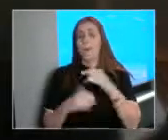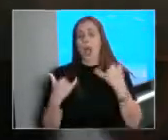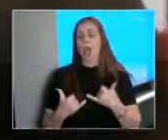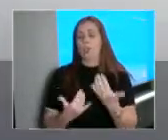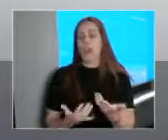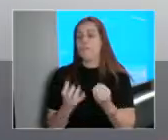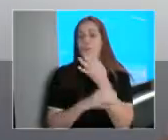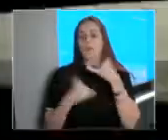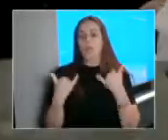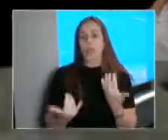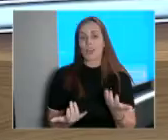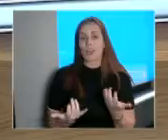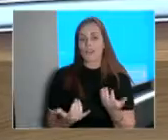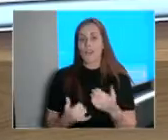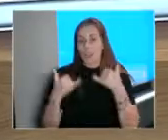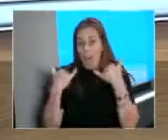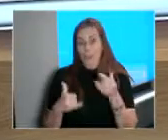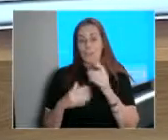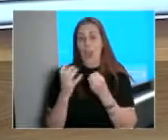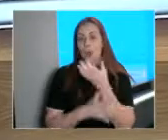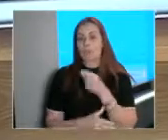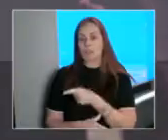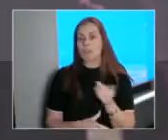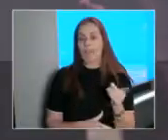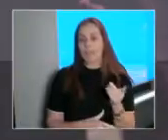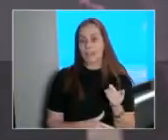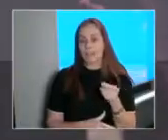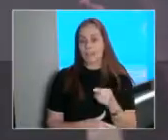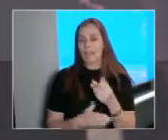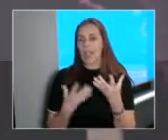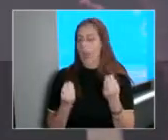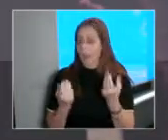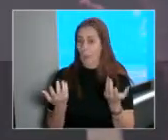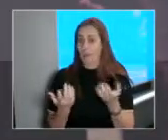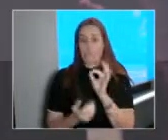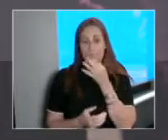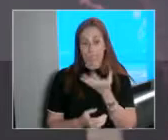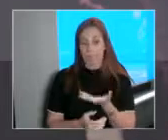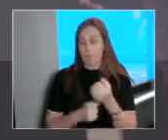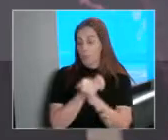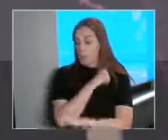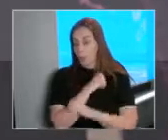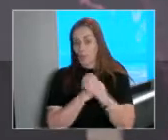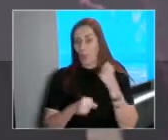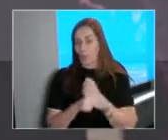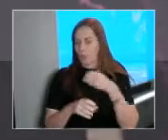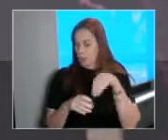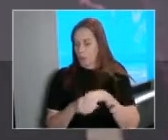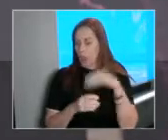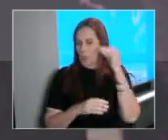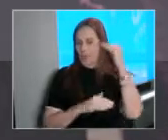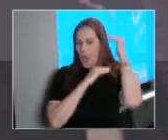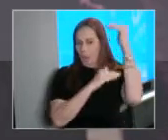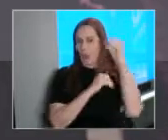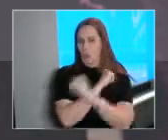של המאה ה-21? אז החלוצים של המאה ה-21, זה בהרבה מקרים צעירים, סטודנטים. אנחנו עובדים בתוך עולם ההשכלה